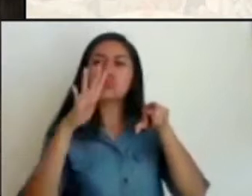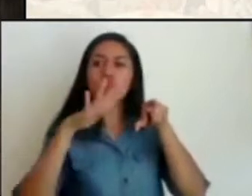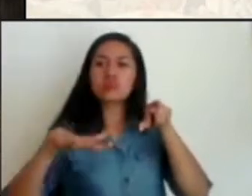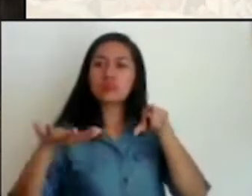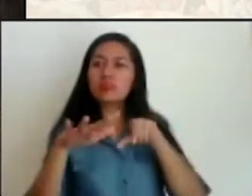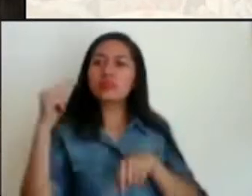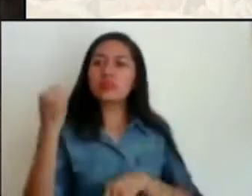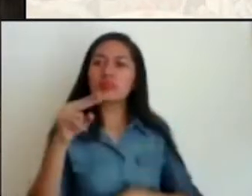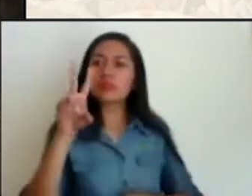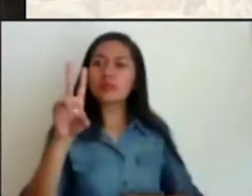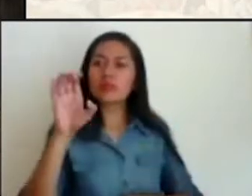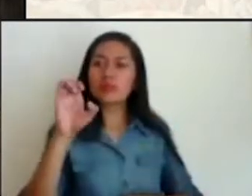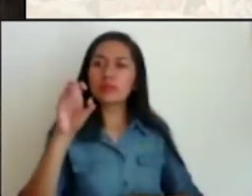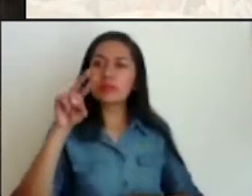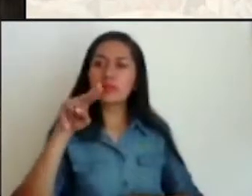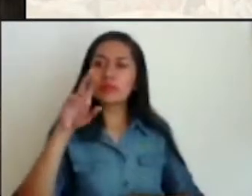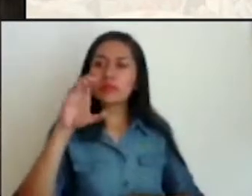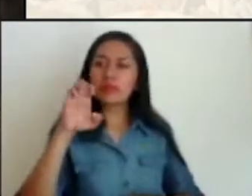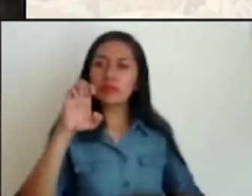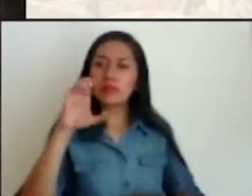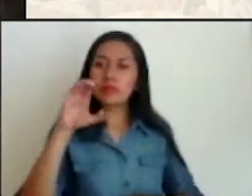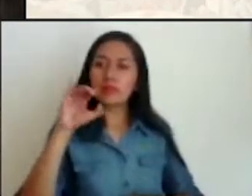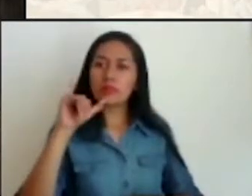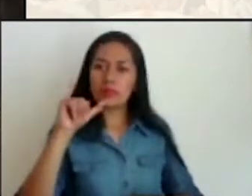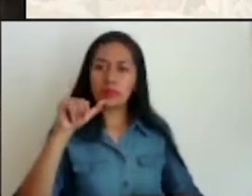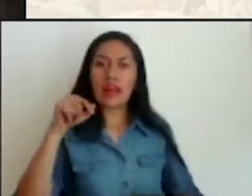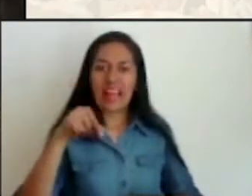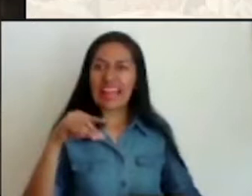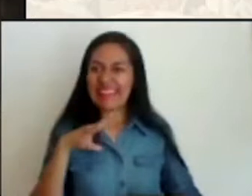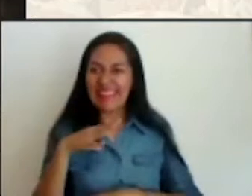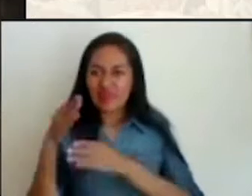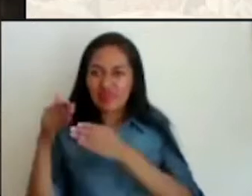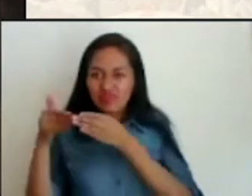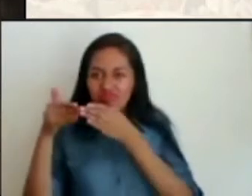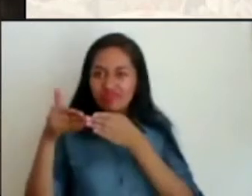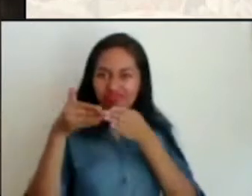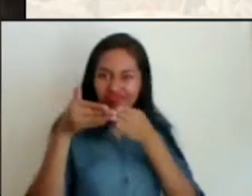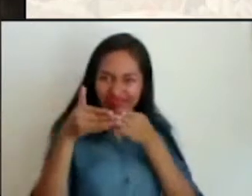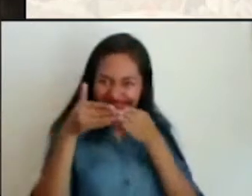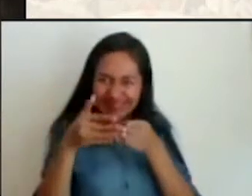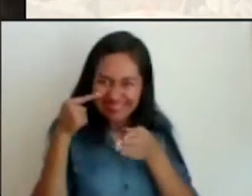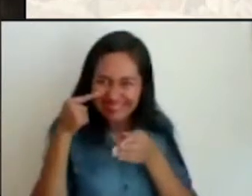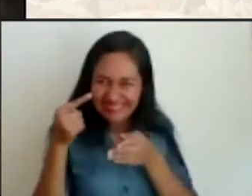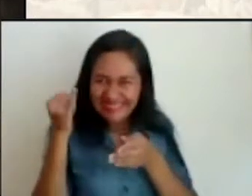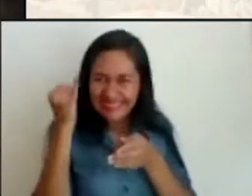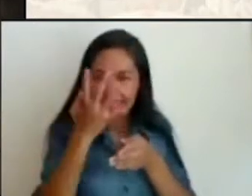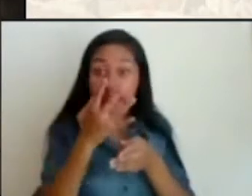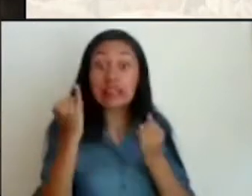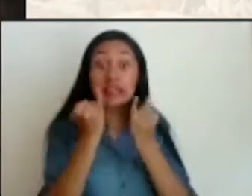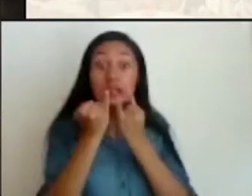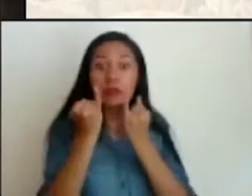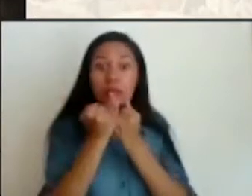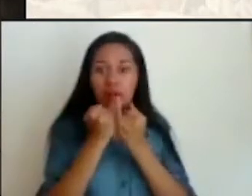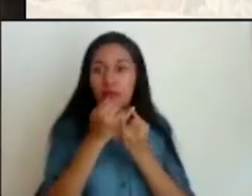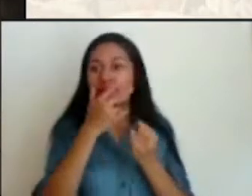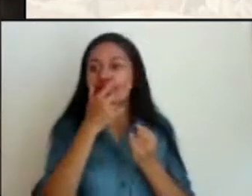las naves, importante en ese momento después del triunfo marítimo, y el Redentor volando y bendiciendo a